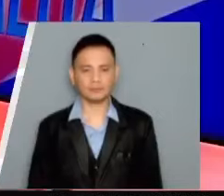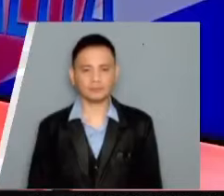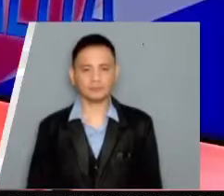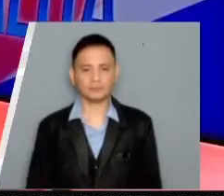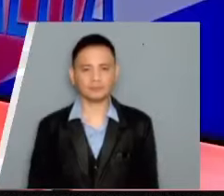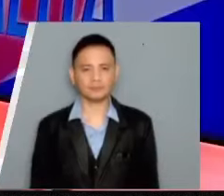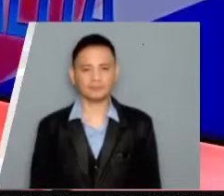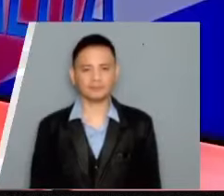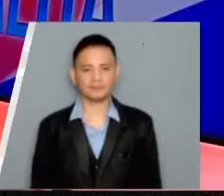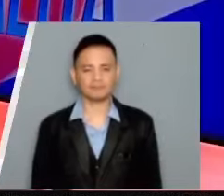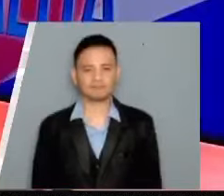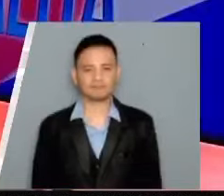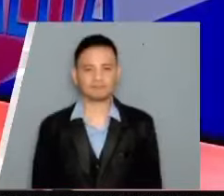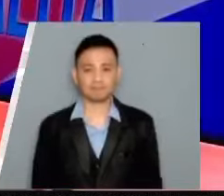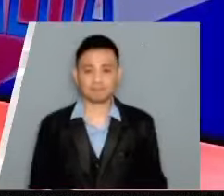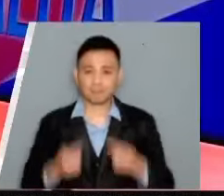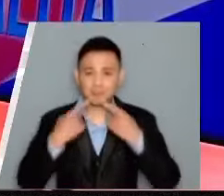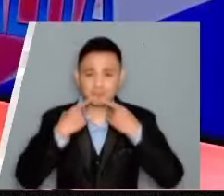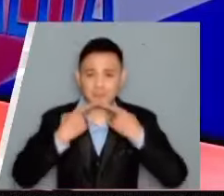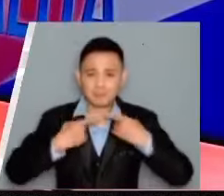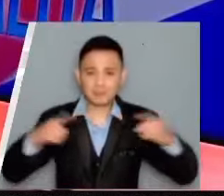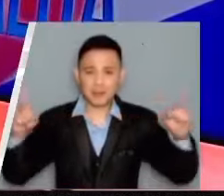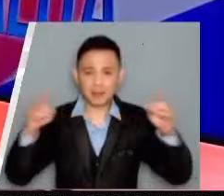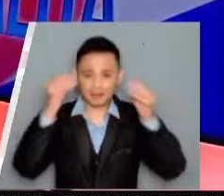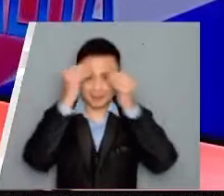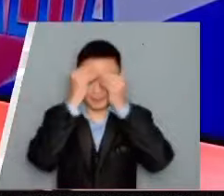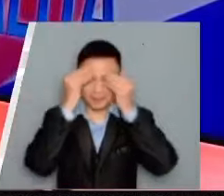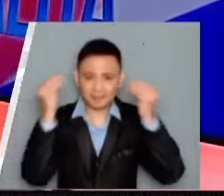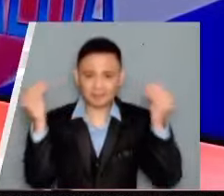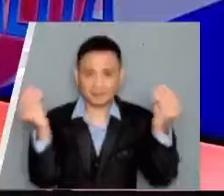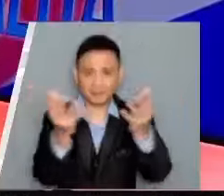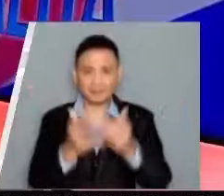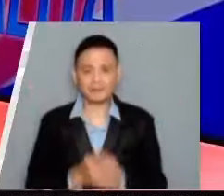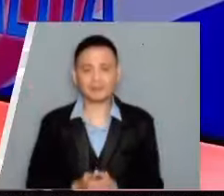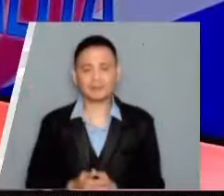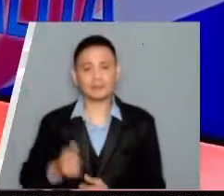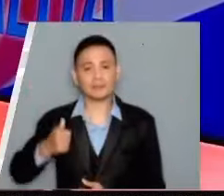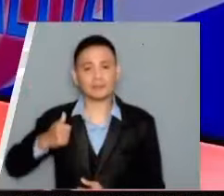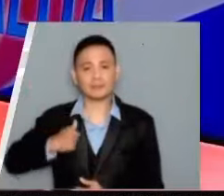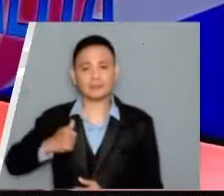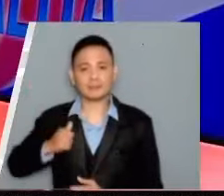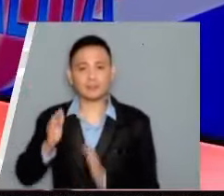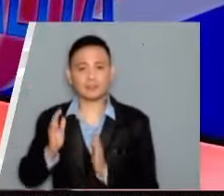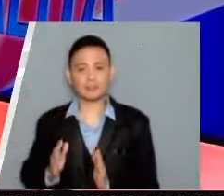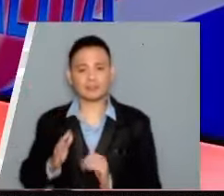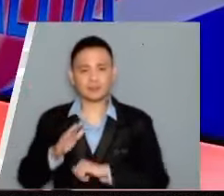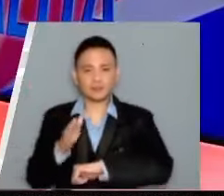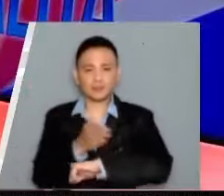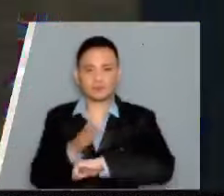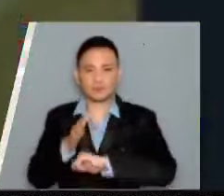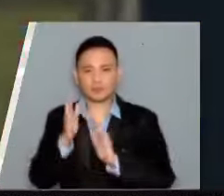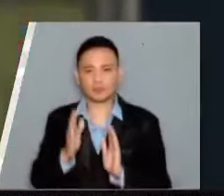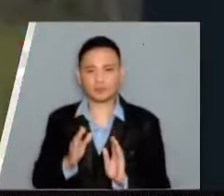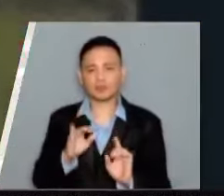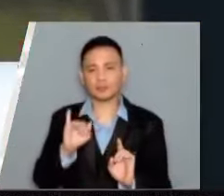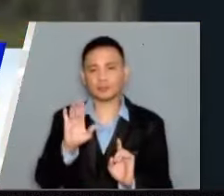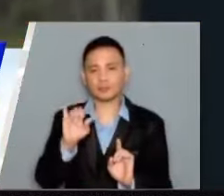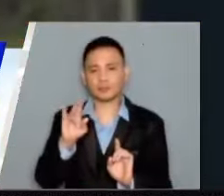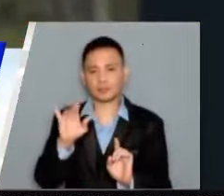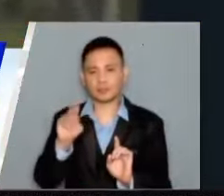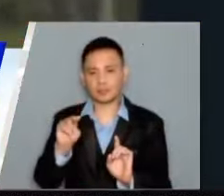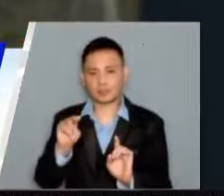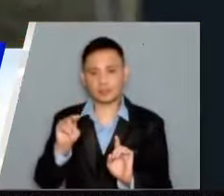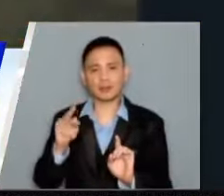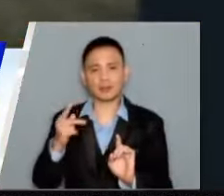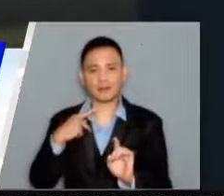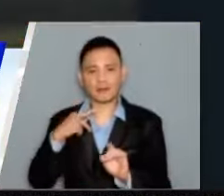official believers, soon-to-be parents na si Canadian pop singer Justin Bieber at asawang si Hailey. Mm-hmm. Ang good news na